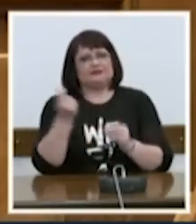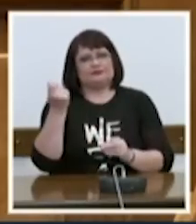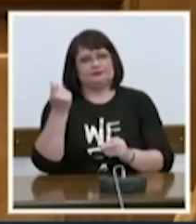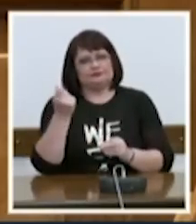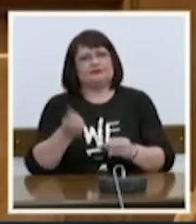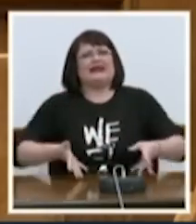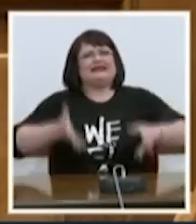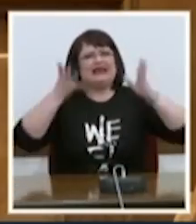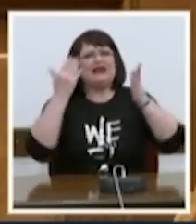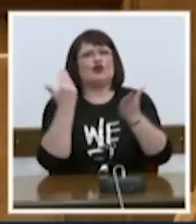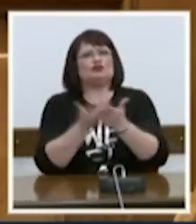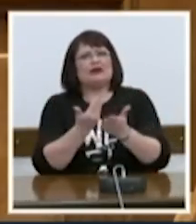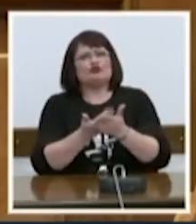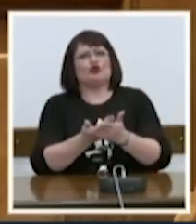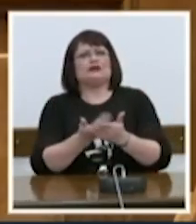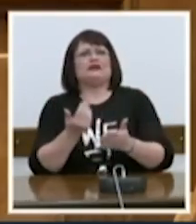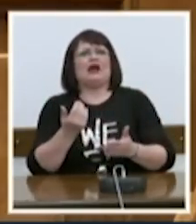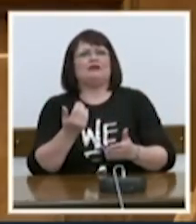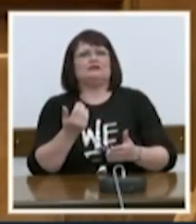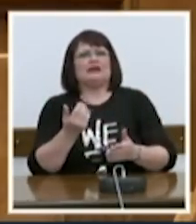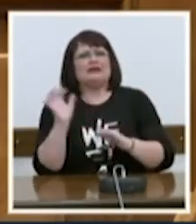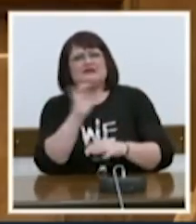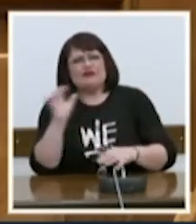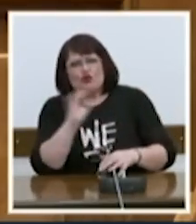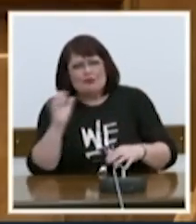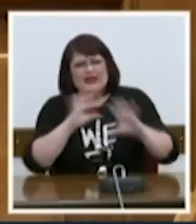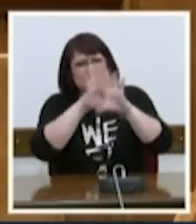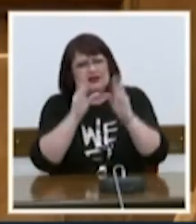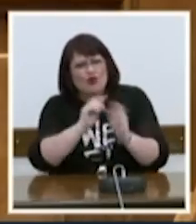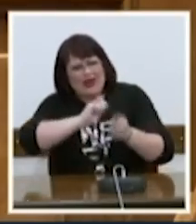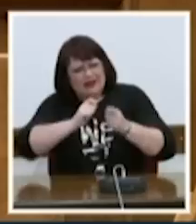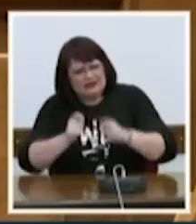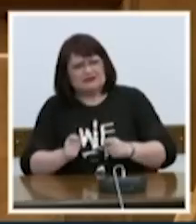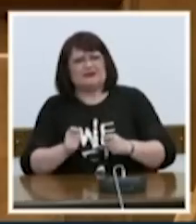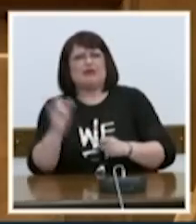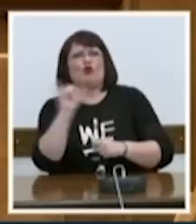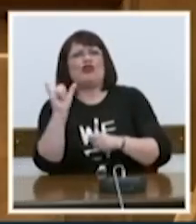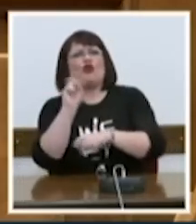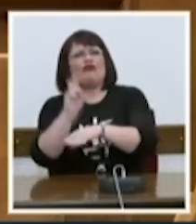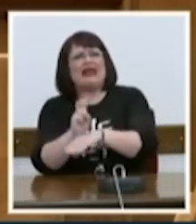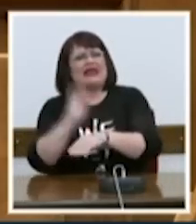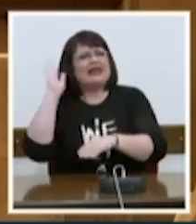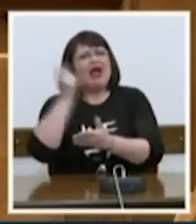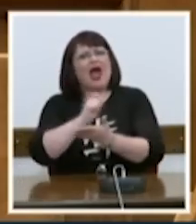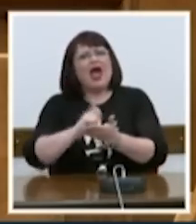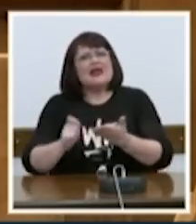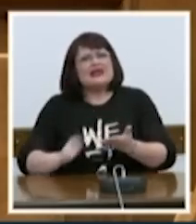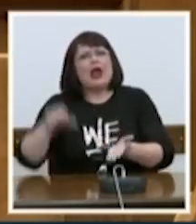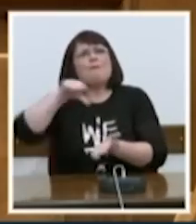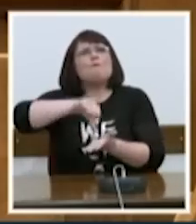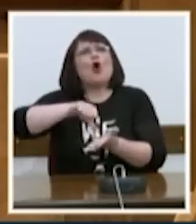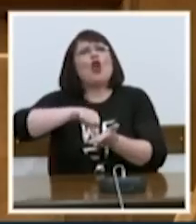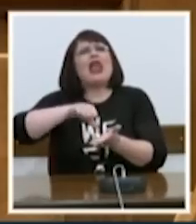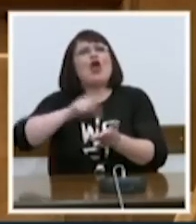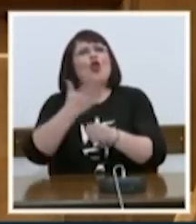το ικτυματολόγιο, η ψηφιοποίηση των υποθηκοφυλακίων και των αρχείων των πολεοδομιών,